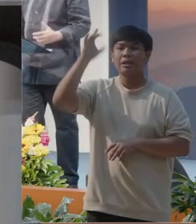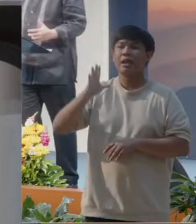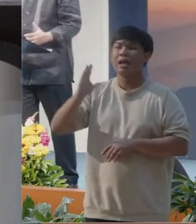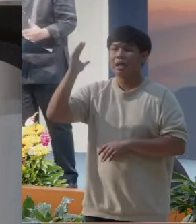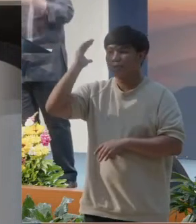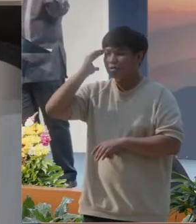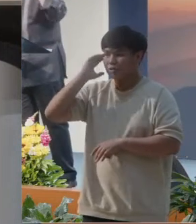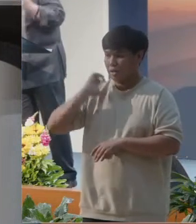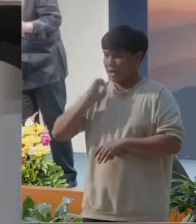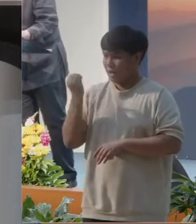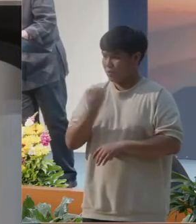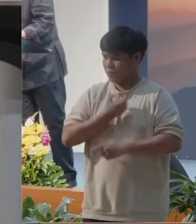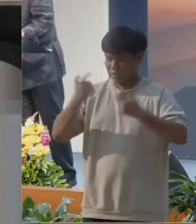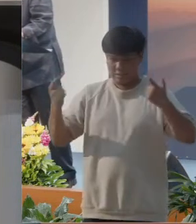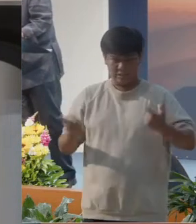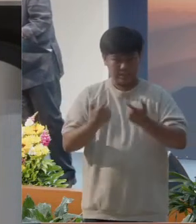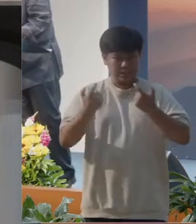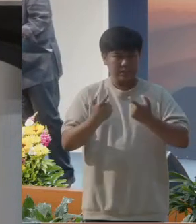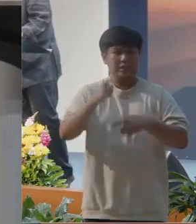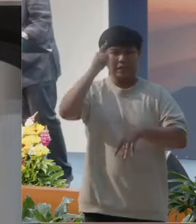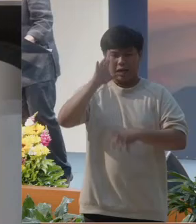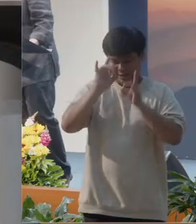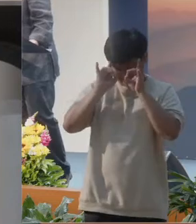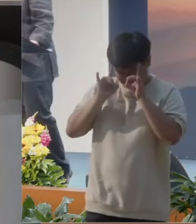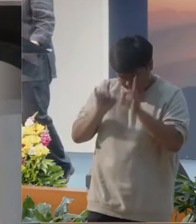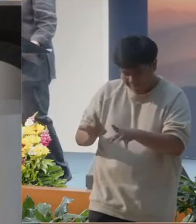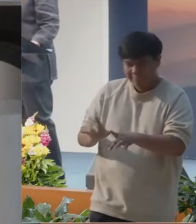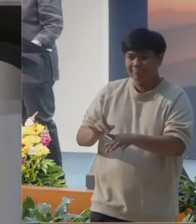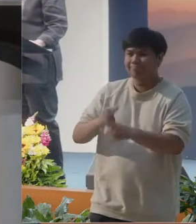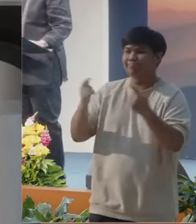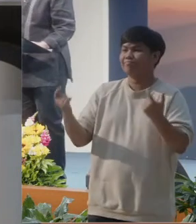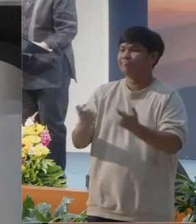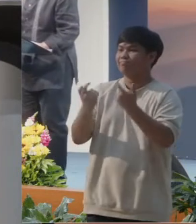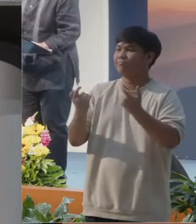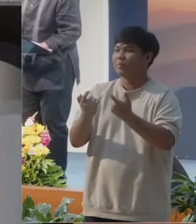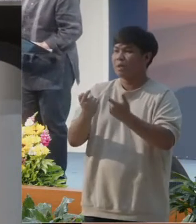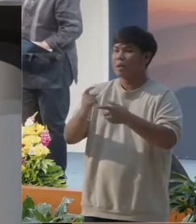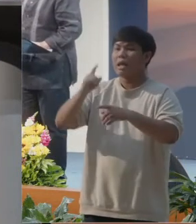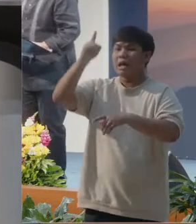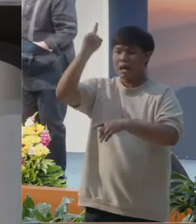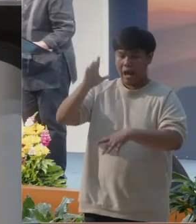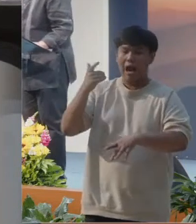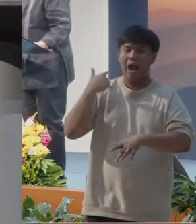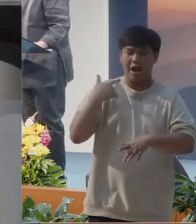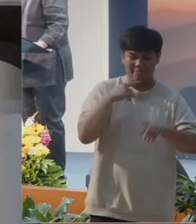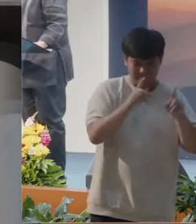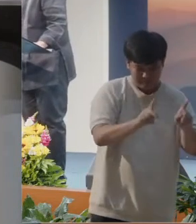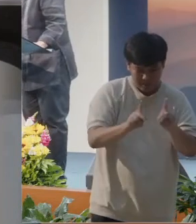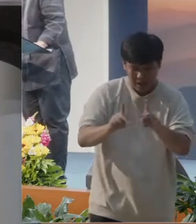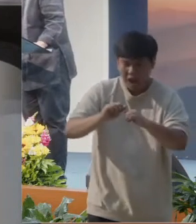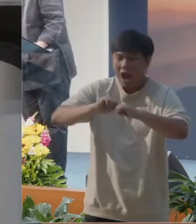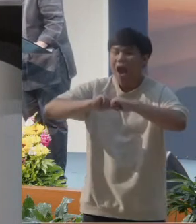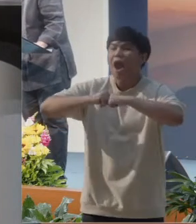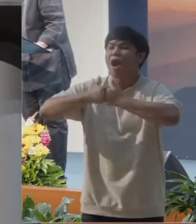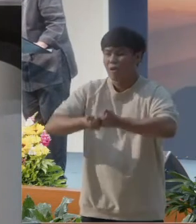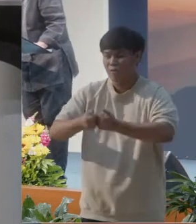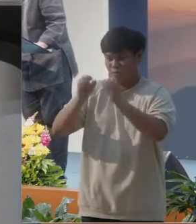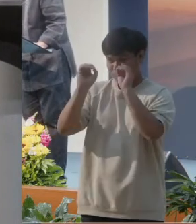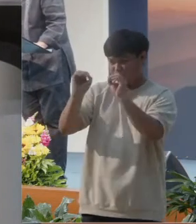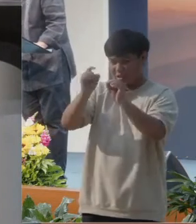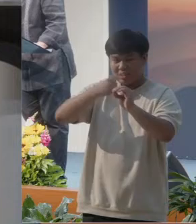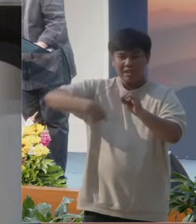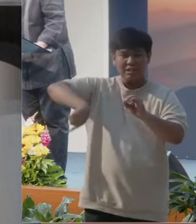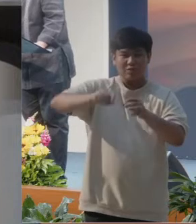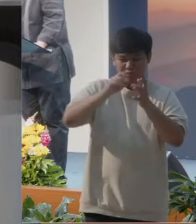ating kasalanan. Galit siya sa kasalanan. At mayroon po siyang plano sa kasalanan ito upang turuan